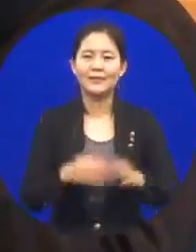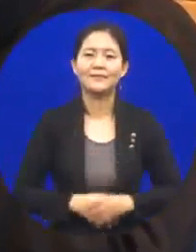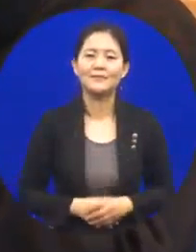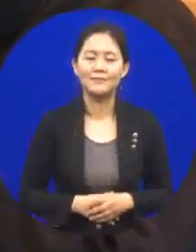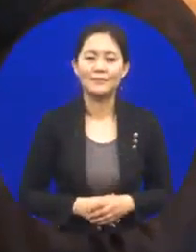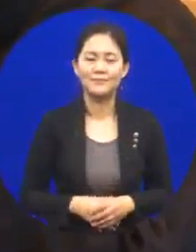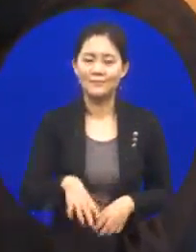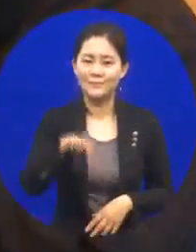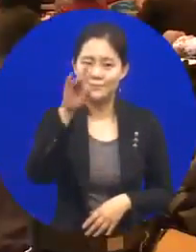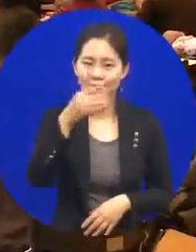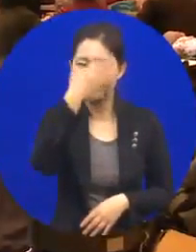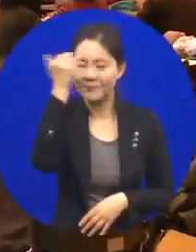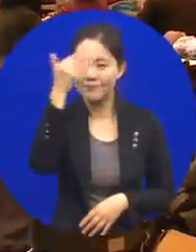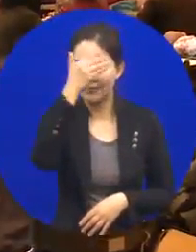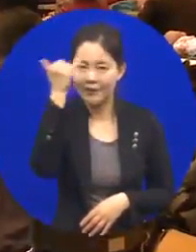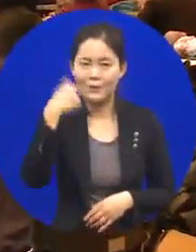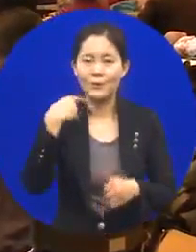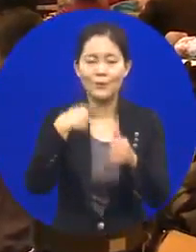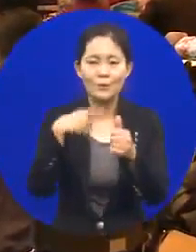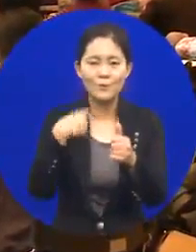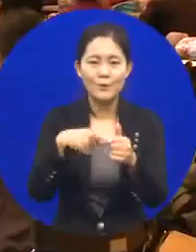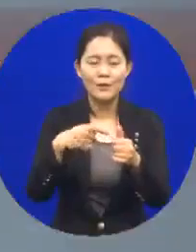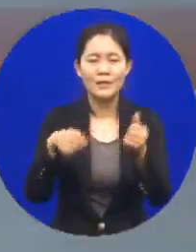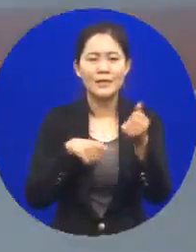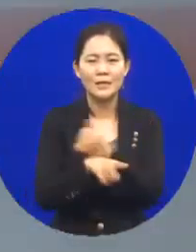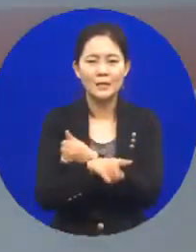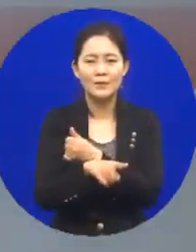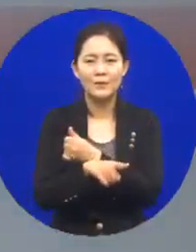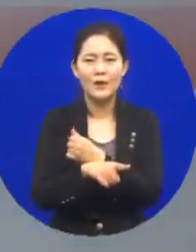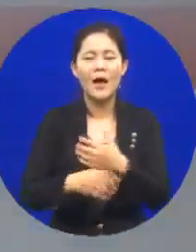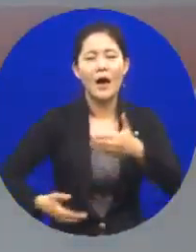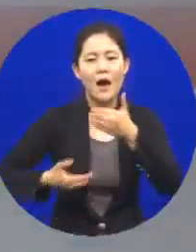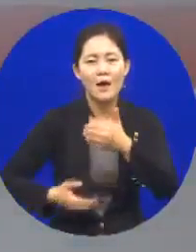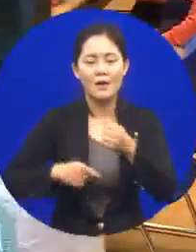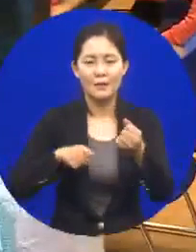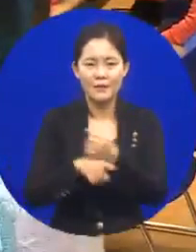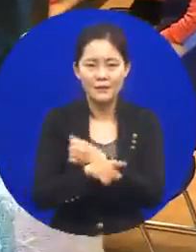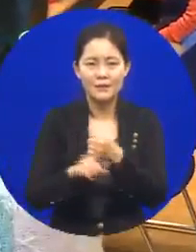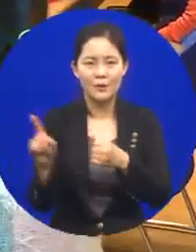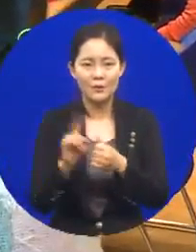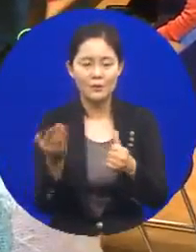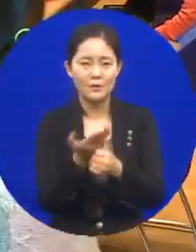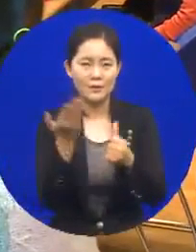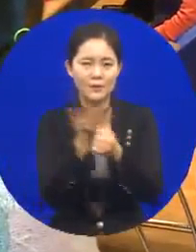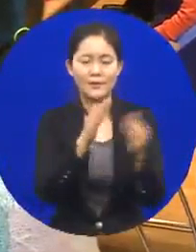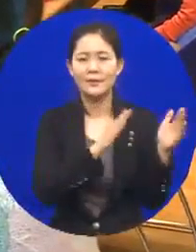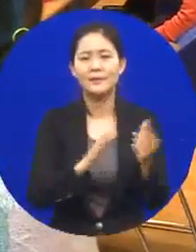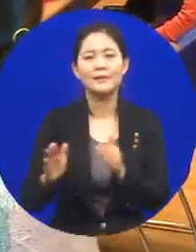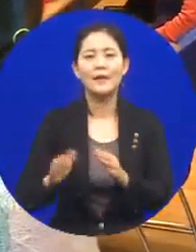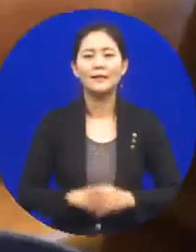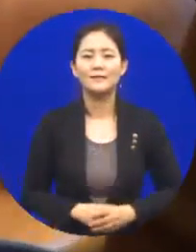시작됩니다. 먼저 조부모 교육이 필요한 이유, 신생아의 특징과 돌보기 등 다양한 이론